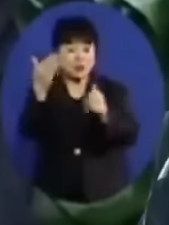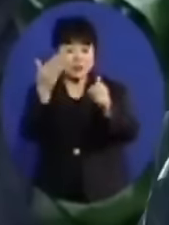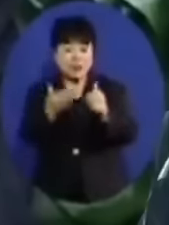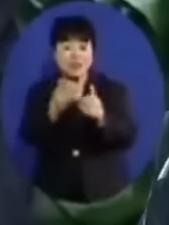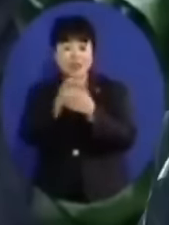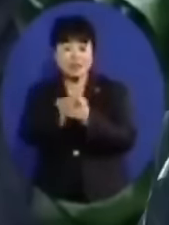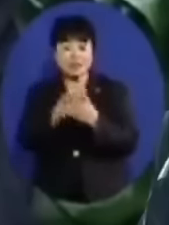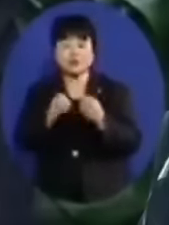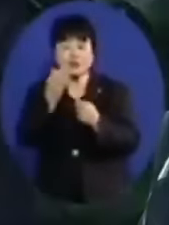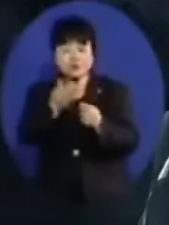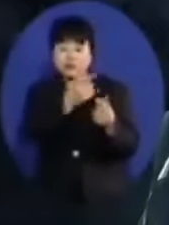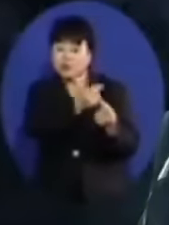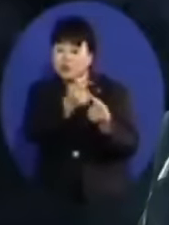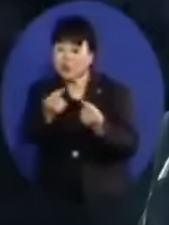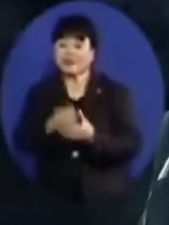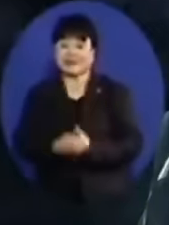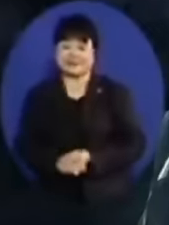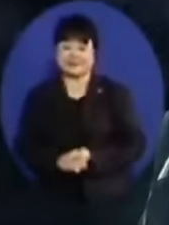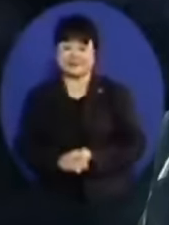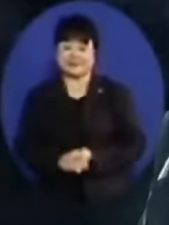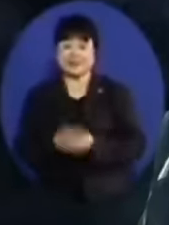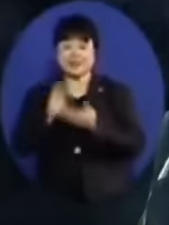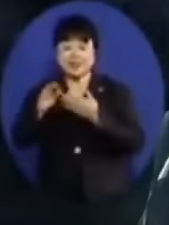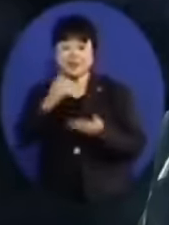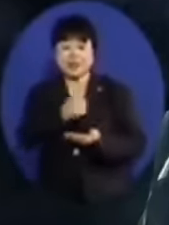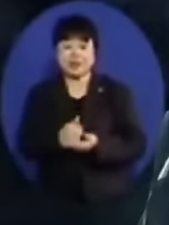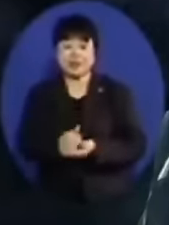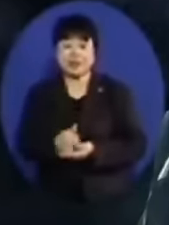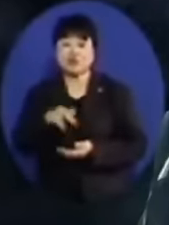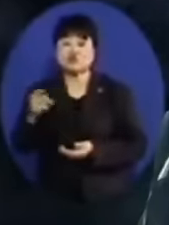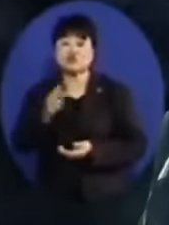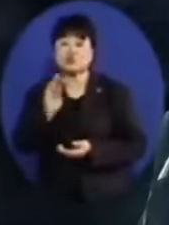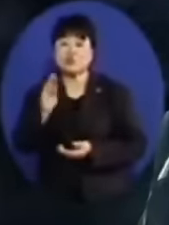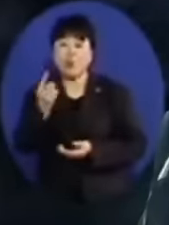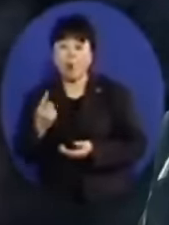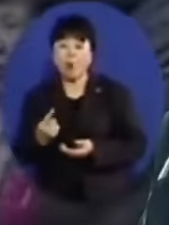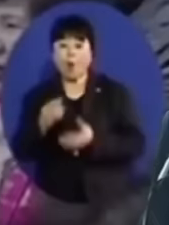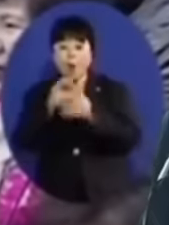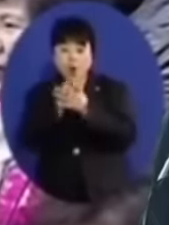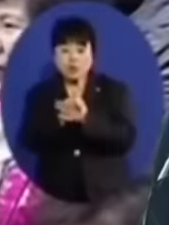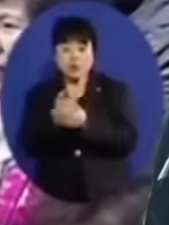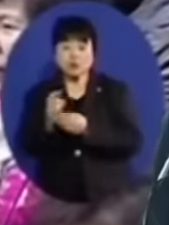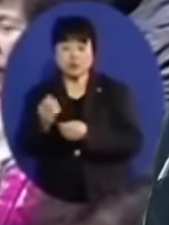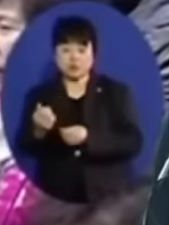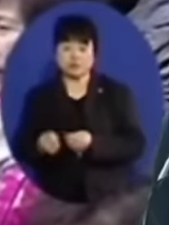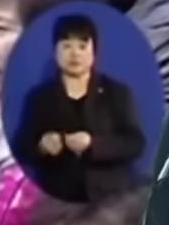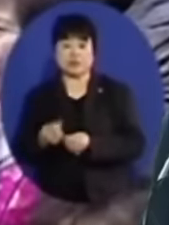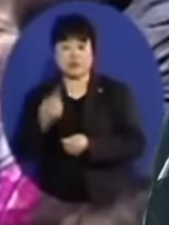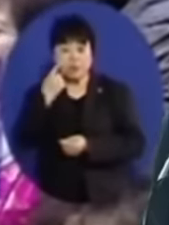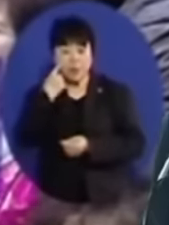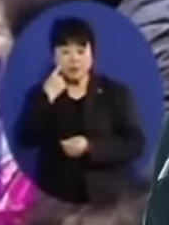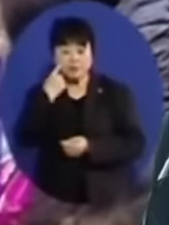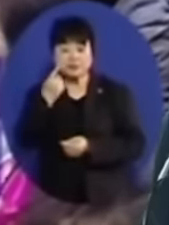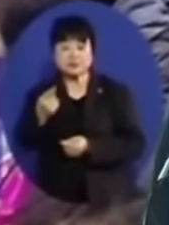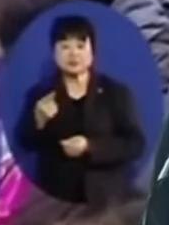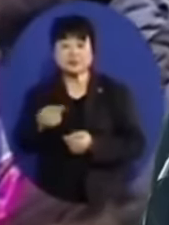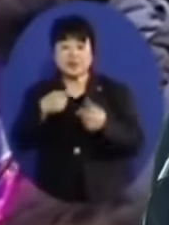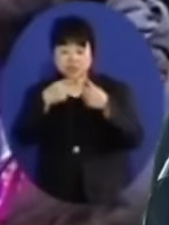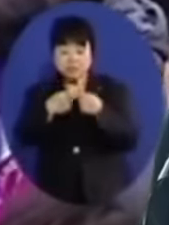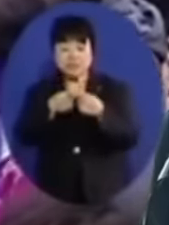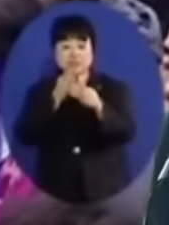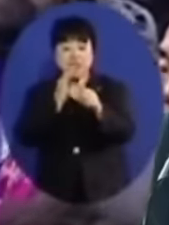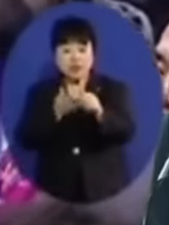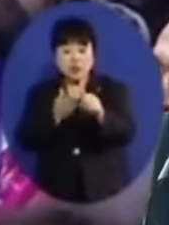기도에 응답해 주시는 것입니다. 그 다음엔 중보기도가 있습니다. 디모데전서 2장 1절로 3절에 그러므로 내가 첫째로